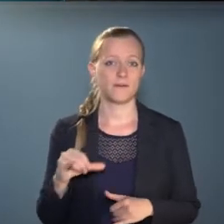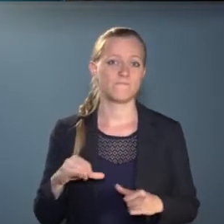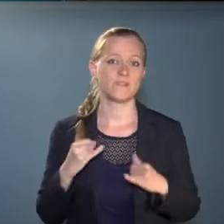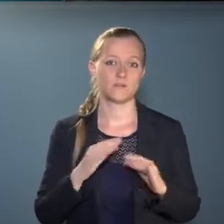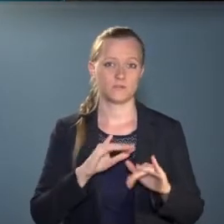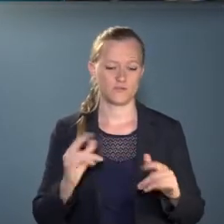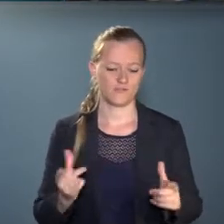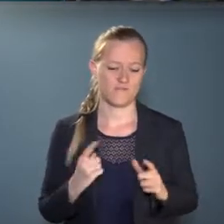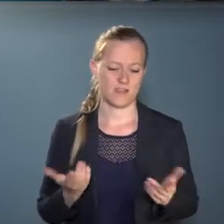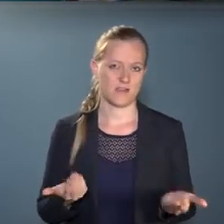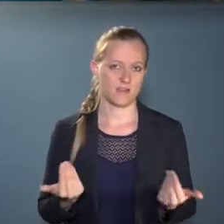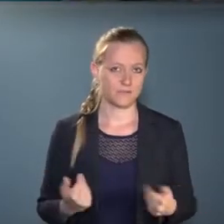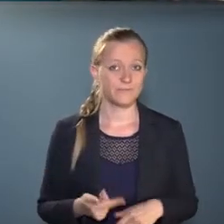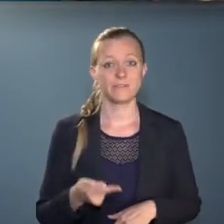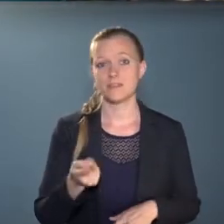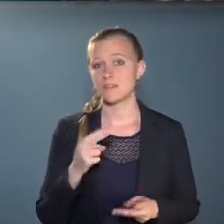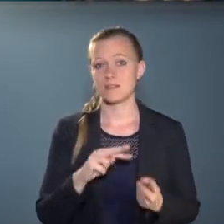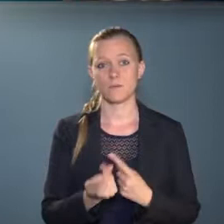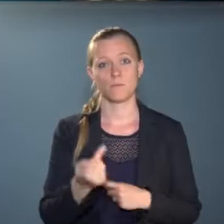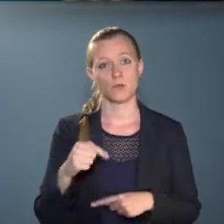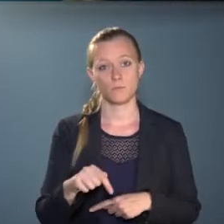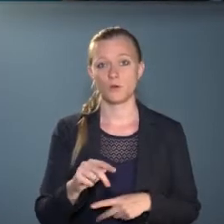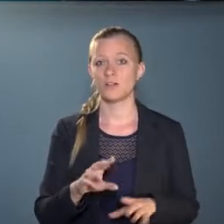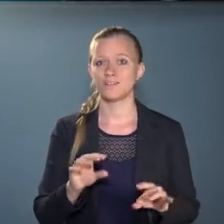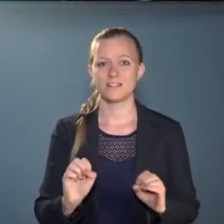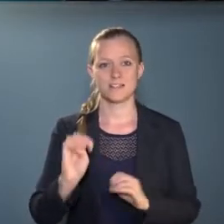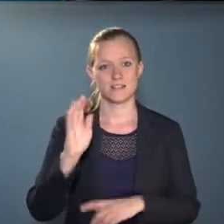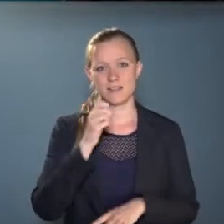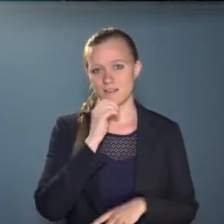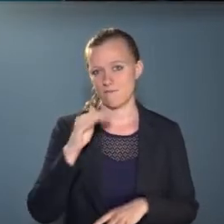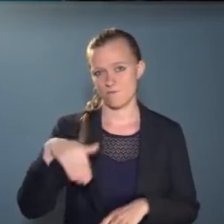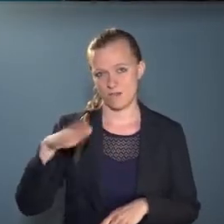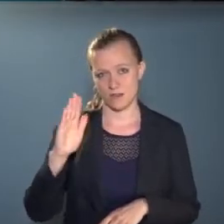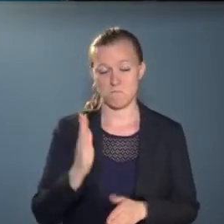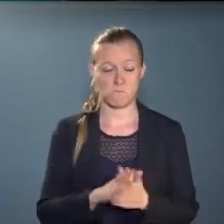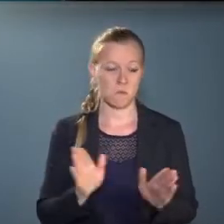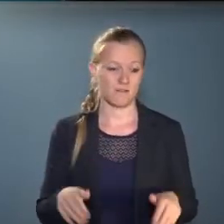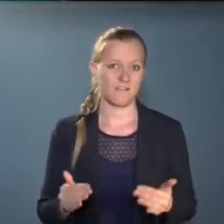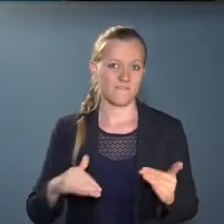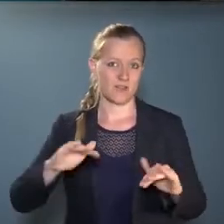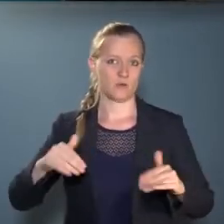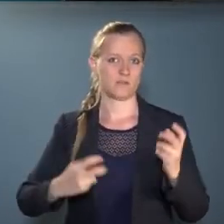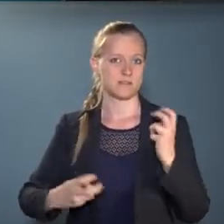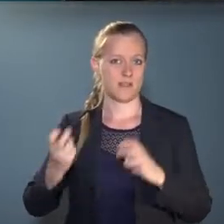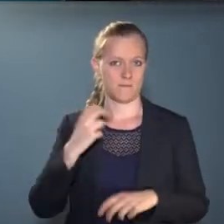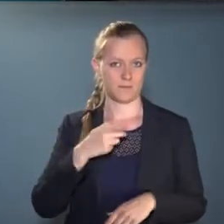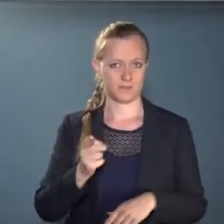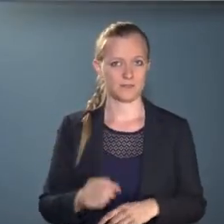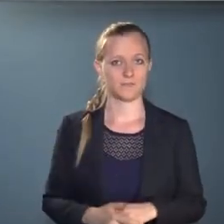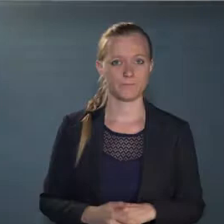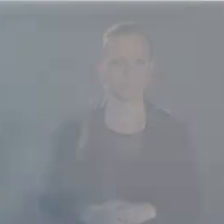is várják, hiszen ebből a szempontból 14 év fölött már akár felnőttnek is számítanak.